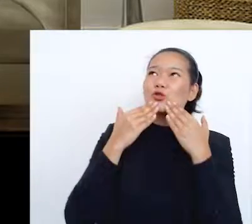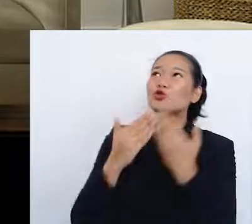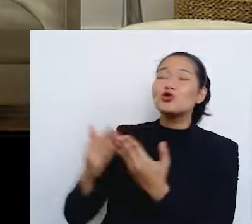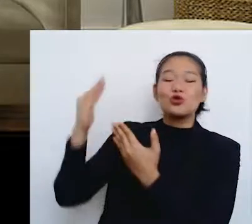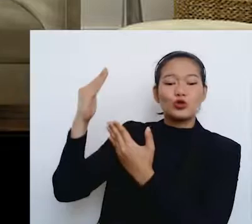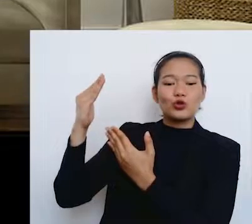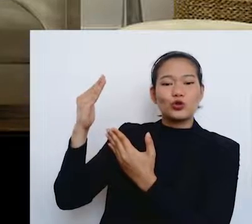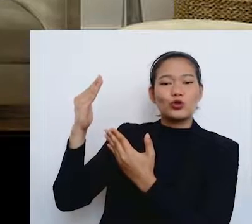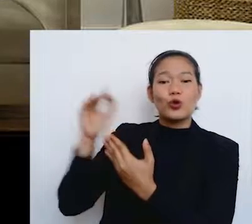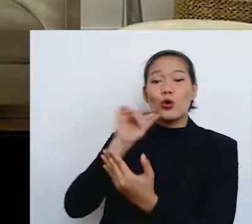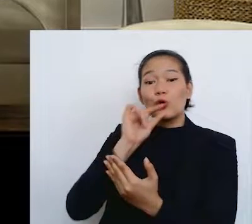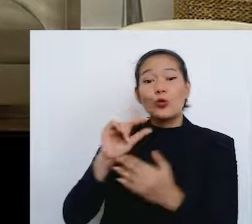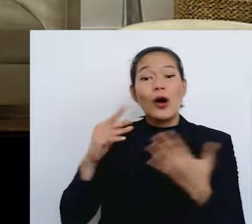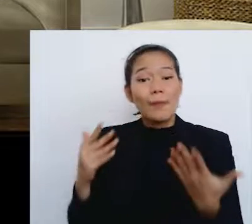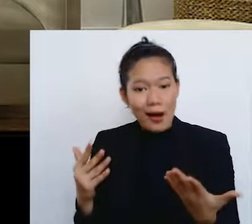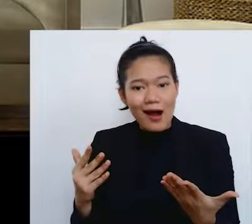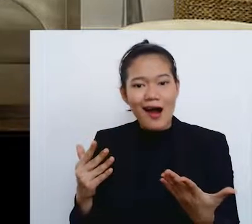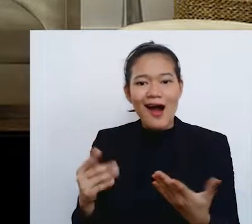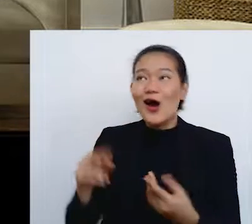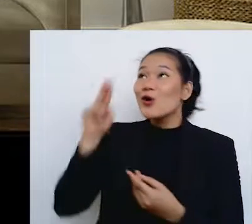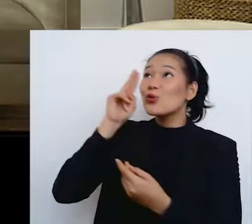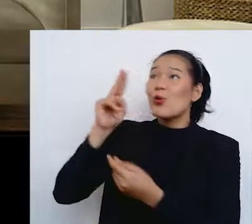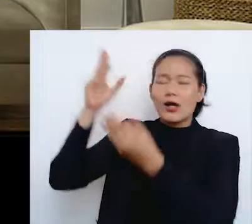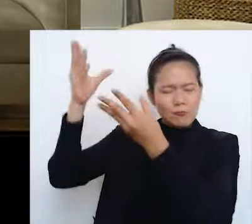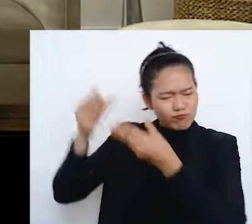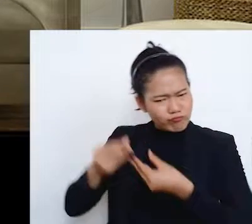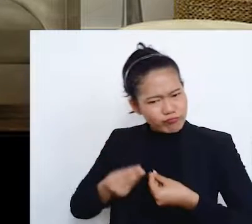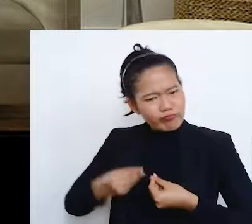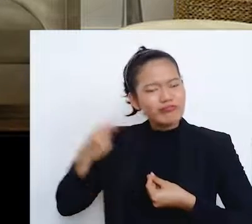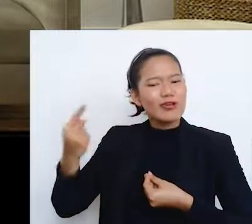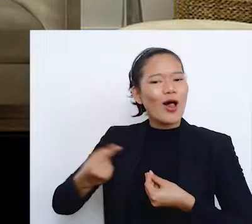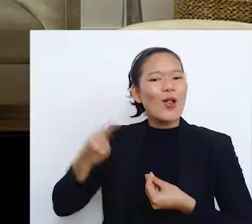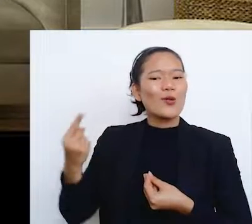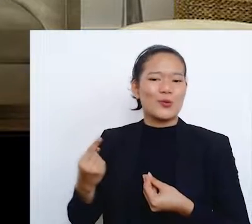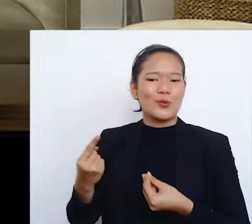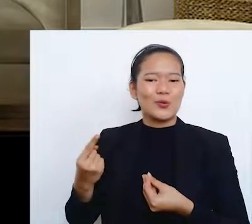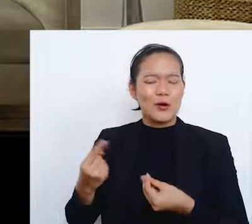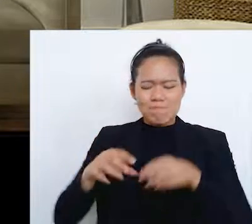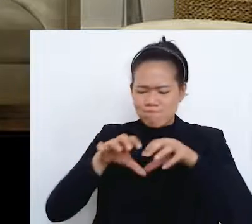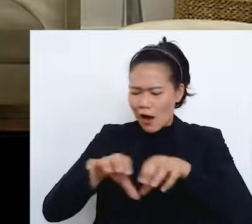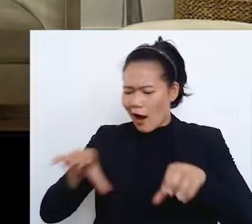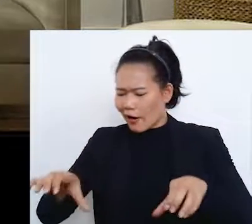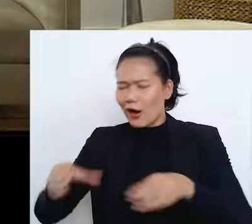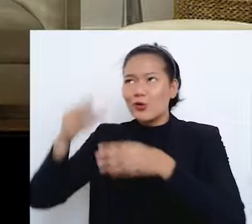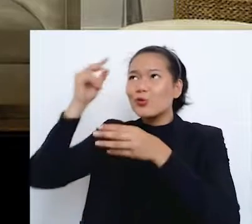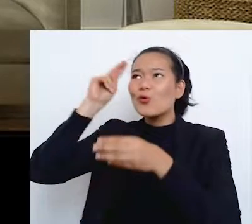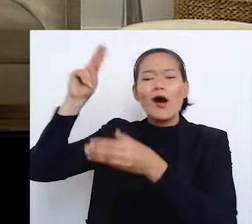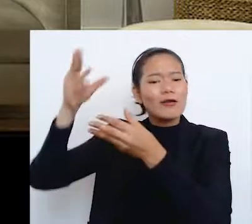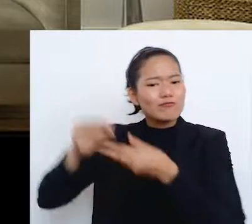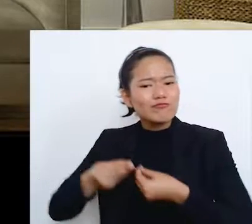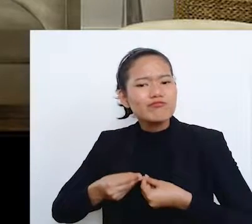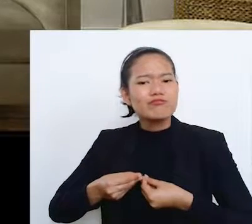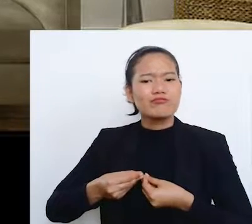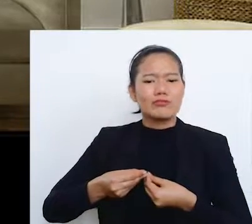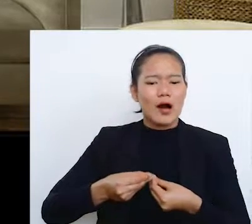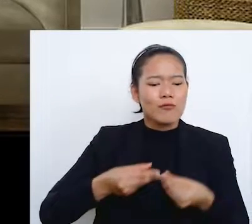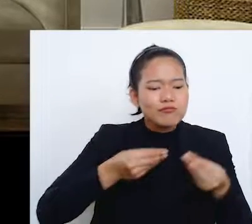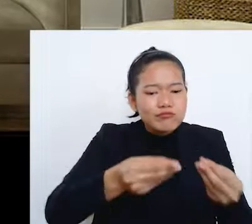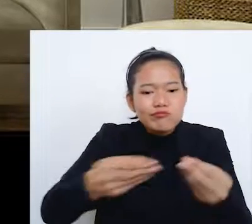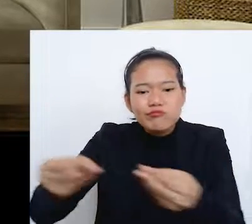bersyukur untuk setiap hal yang diberikan oleh Tuhan untuk kita